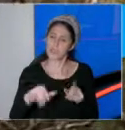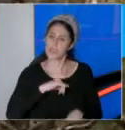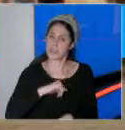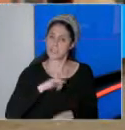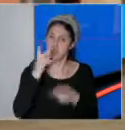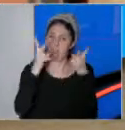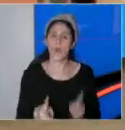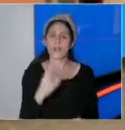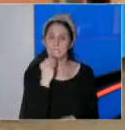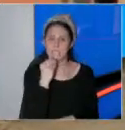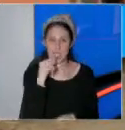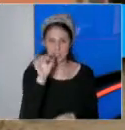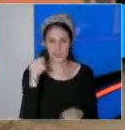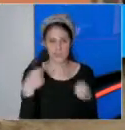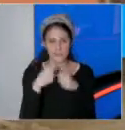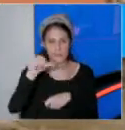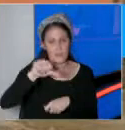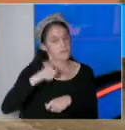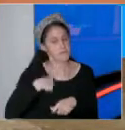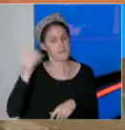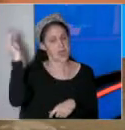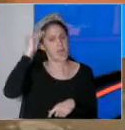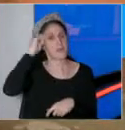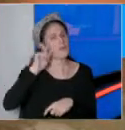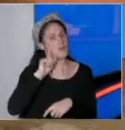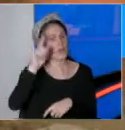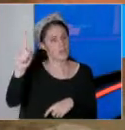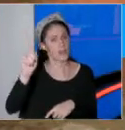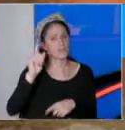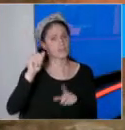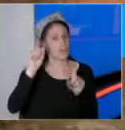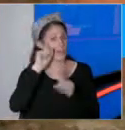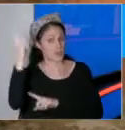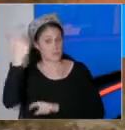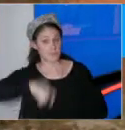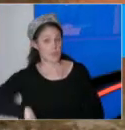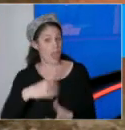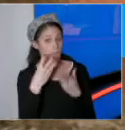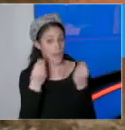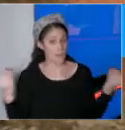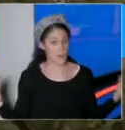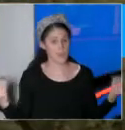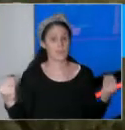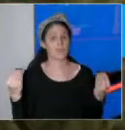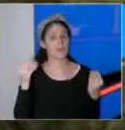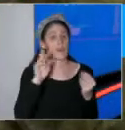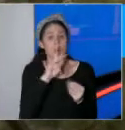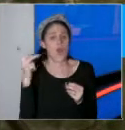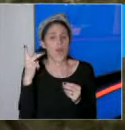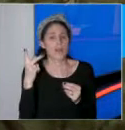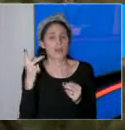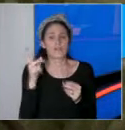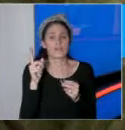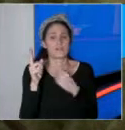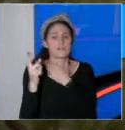התחילו מגעים. אגב, למדנו לדעת ש... הם יודעים עלינו המון, הכל, הרבה, לא רק מעמי המלך